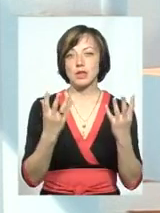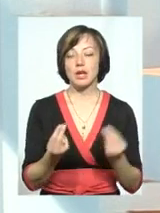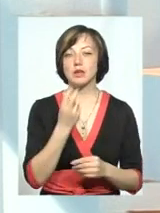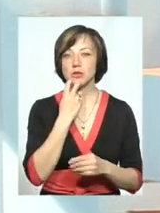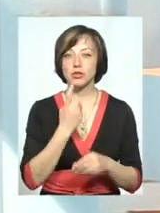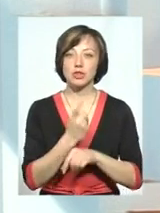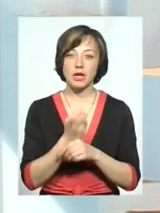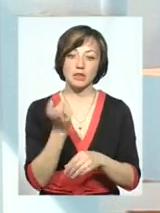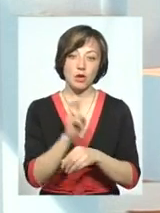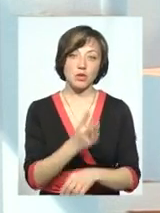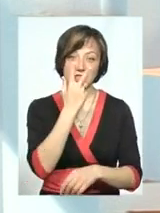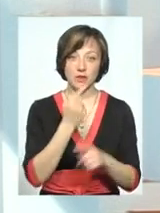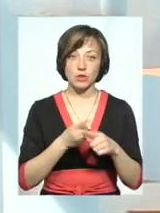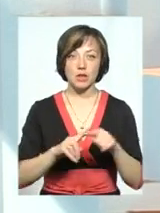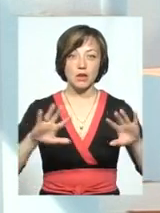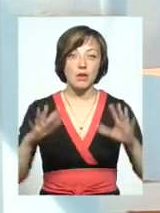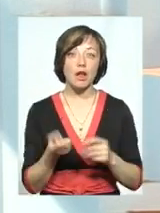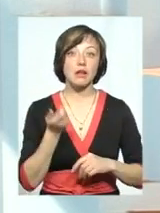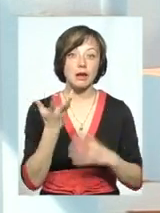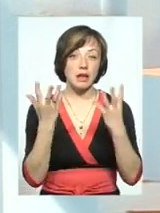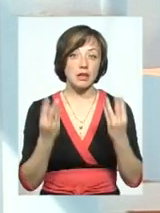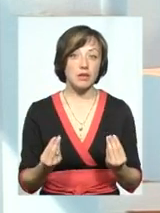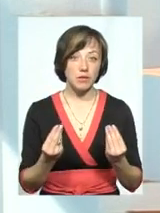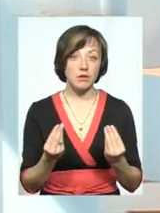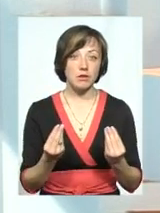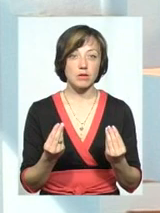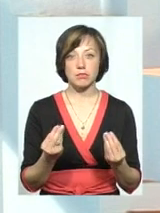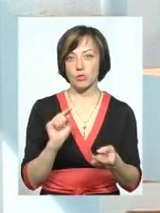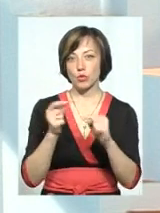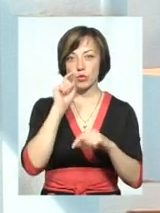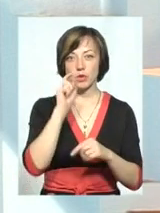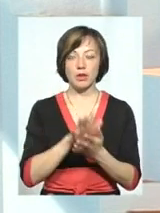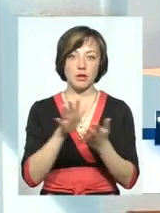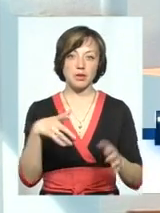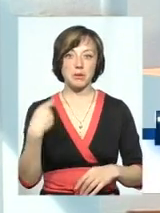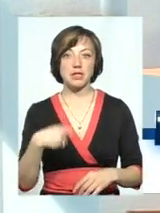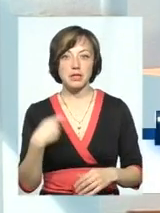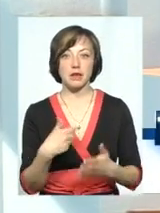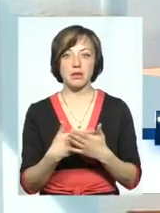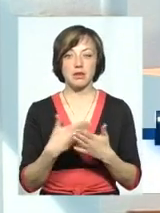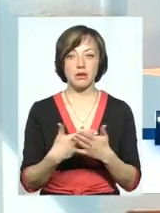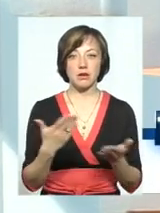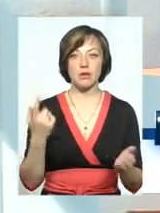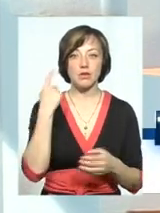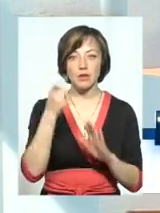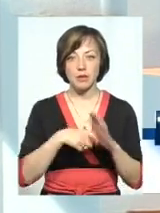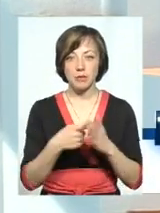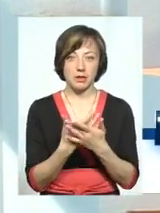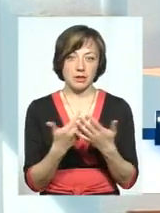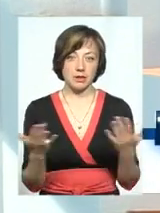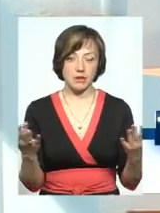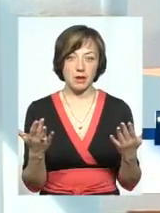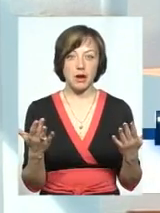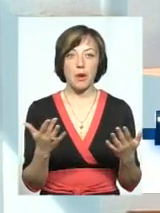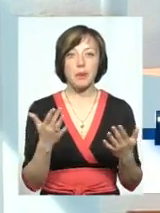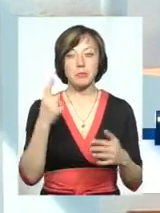він заходить, він звик до цього. І раз на кілька днів там йде антиукраїнський жарт. Карикатура на президента, услышьте Донбас, прощайте нісенітниці.